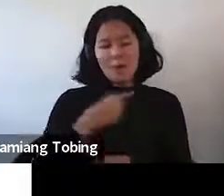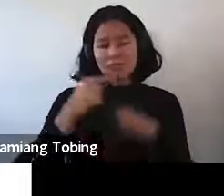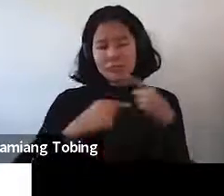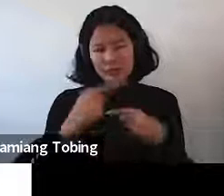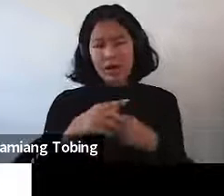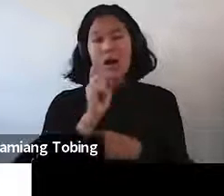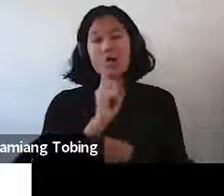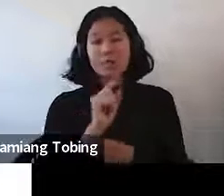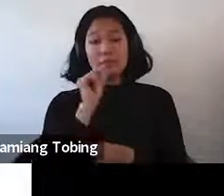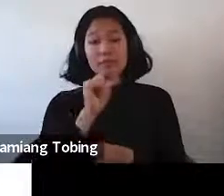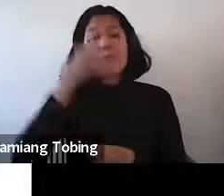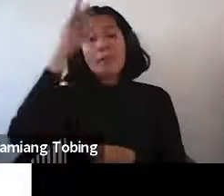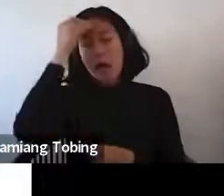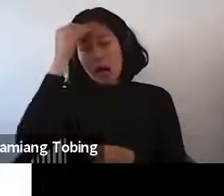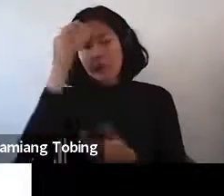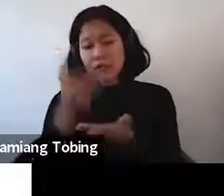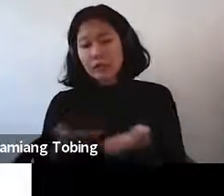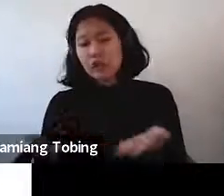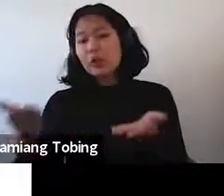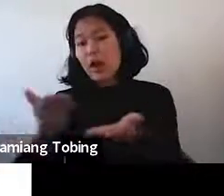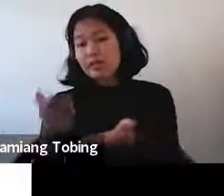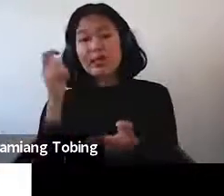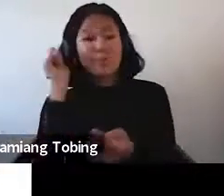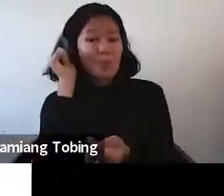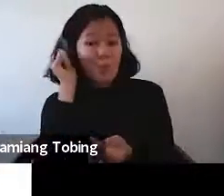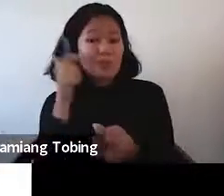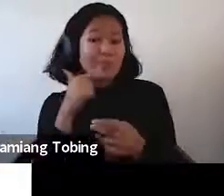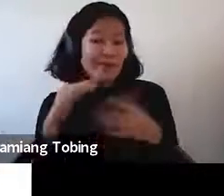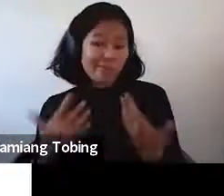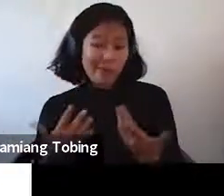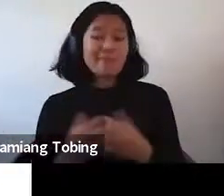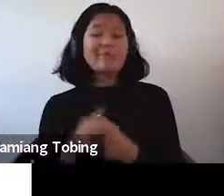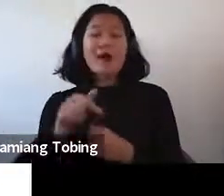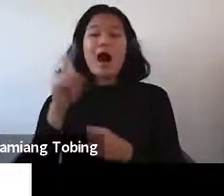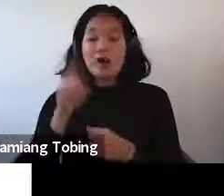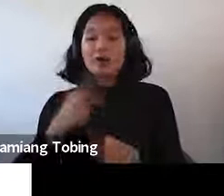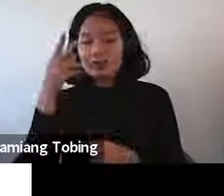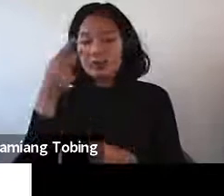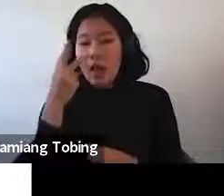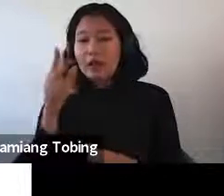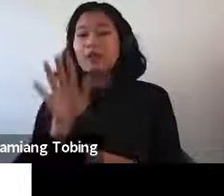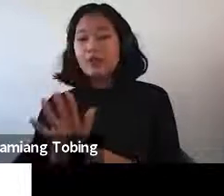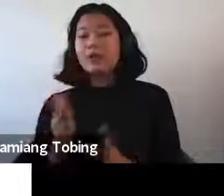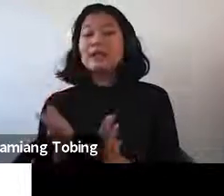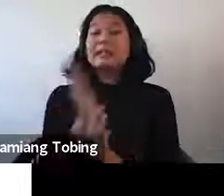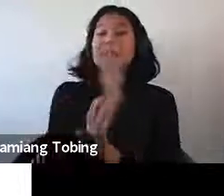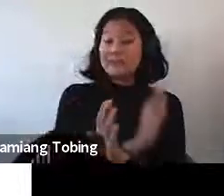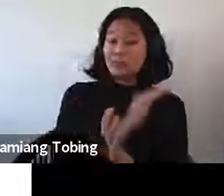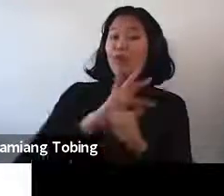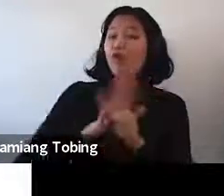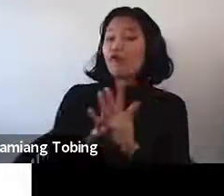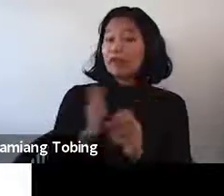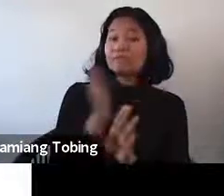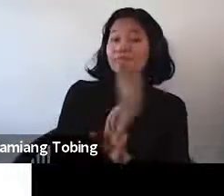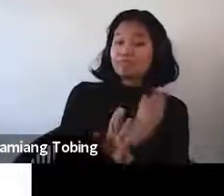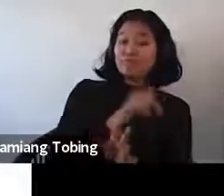untuk memahami apa yang terjadi, apa yang dialami oleh perempuan selama pandemi, kita perlu tahu apa yang dialami oleh perempuan